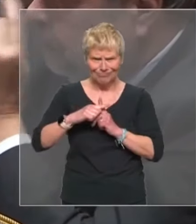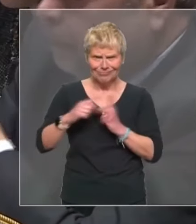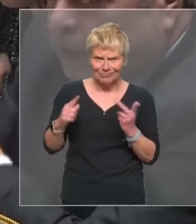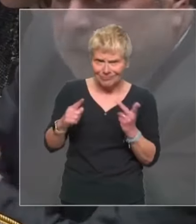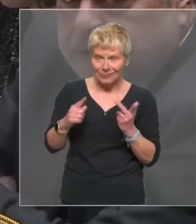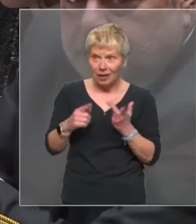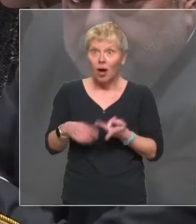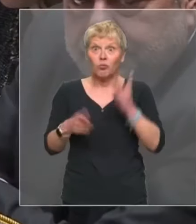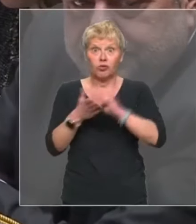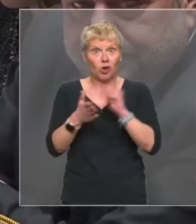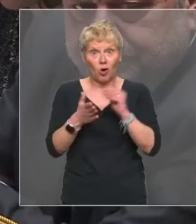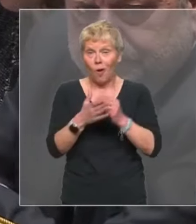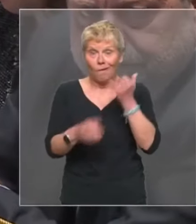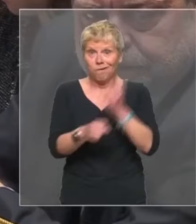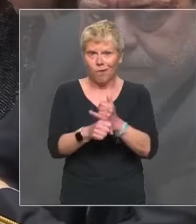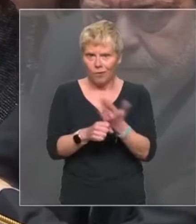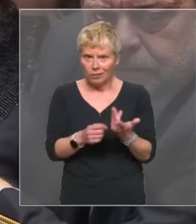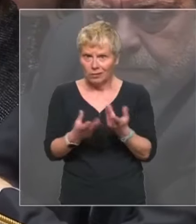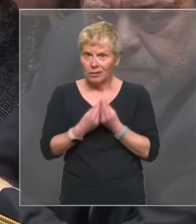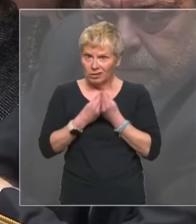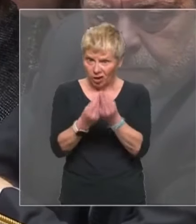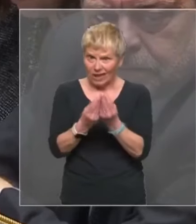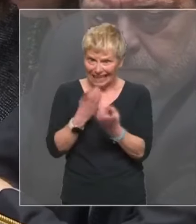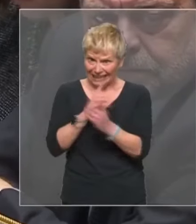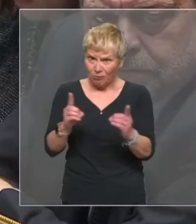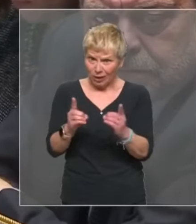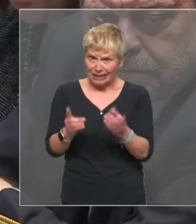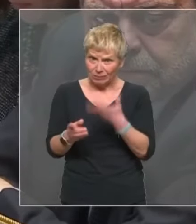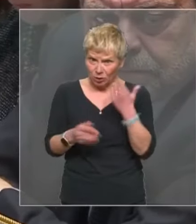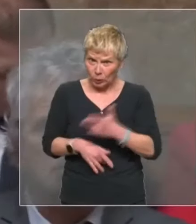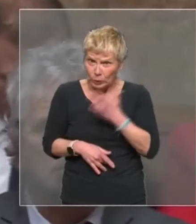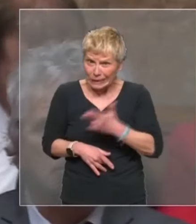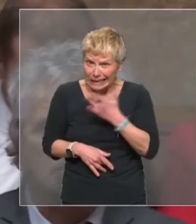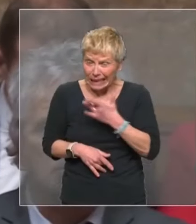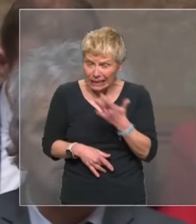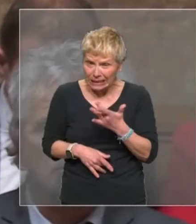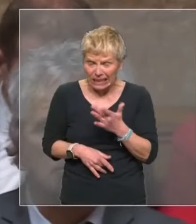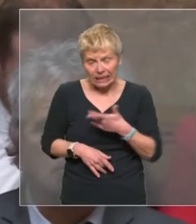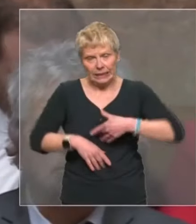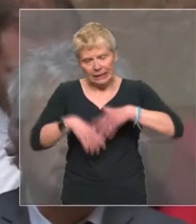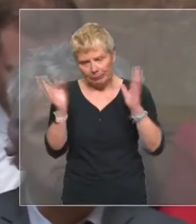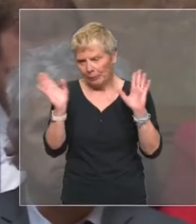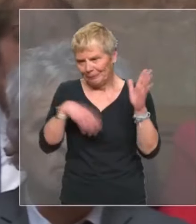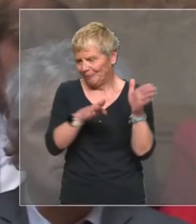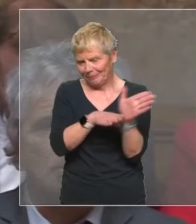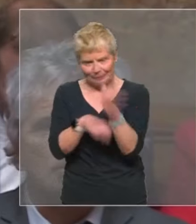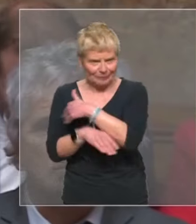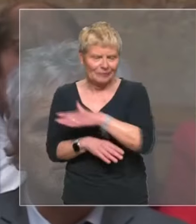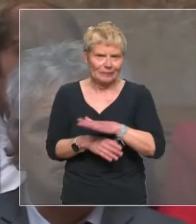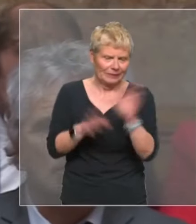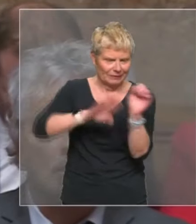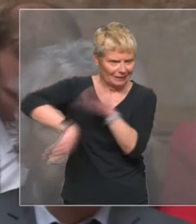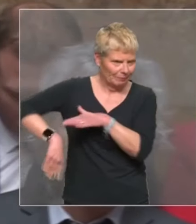pas exactes soit servent notre démocratie vraiment je n'en suis pas certaine mais passons sur ces élémentsl et venons-en au